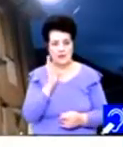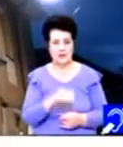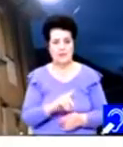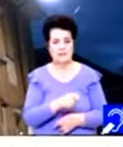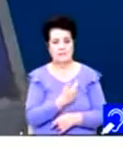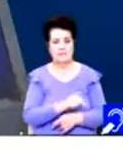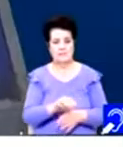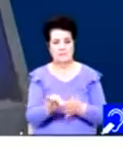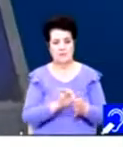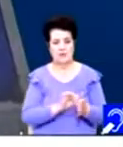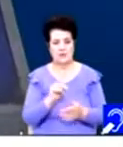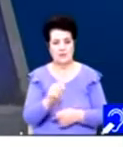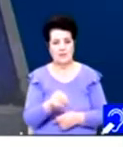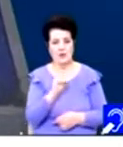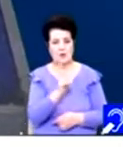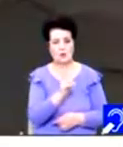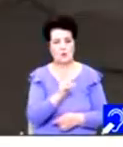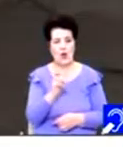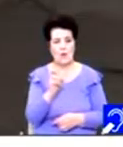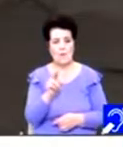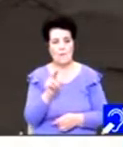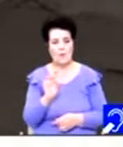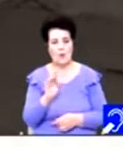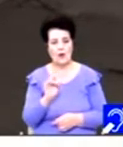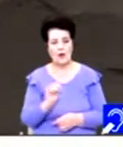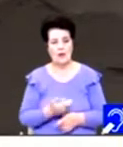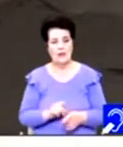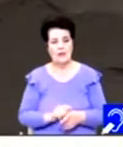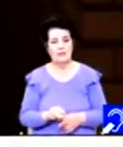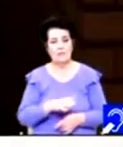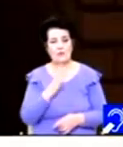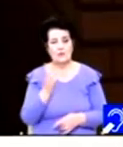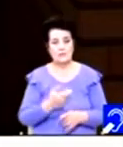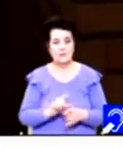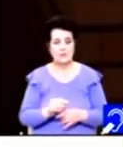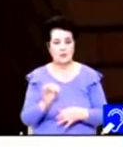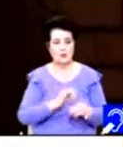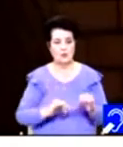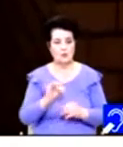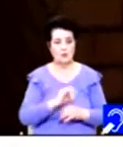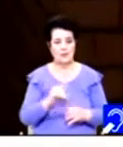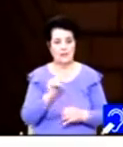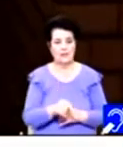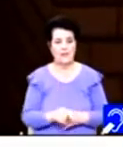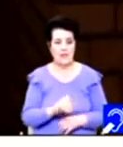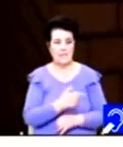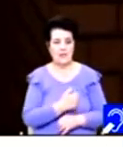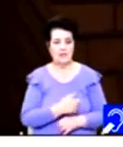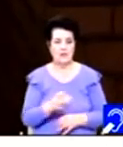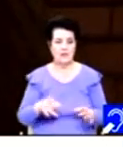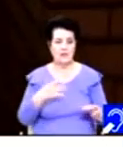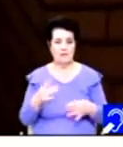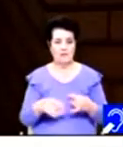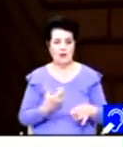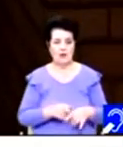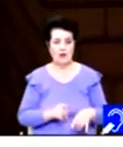primiri urgență a Spitalului din Cluj-Napoca. El este stabil și conștient. A fost consultat și de medicii clinicii de neurochirurgie care